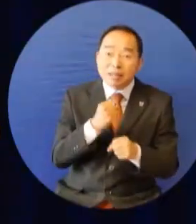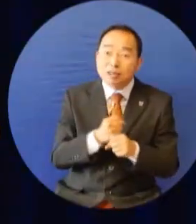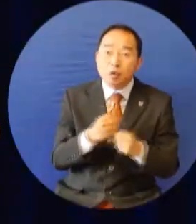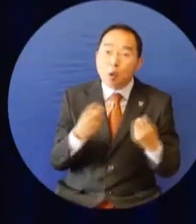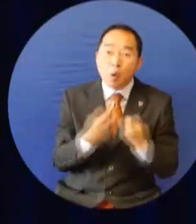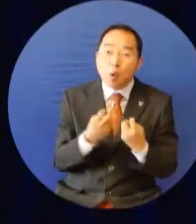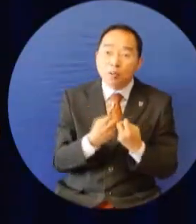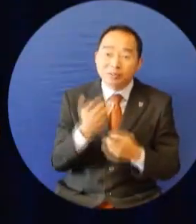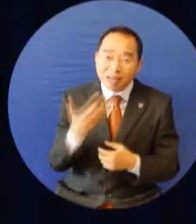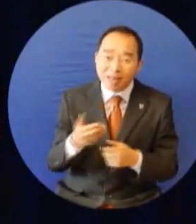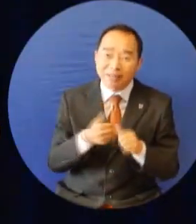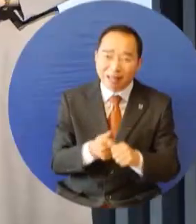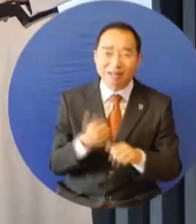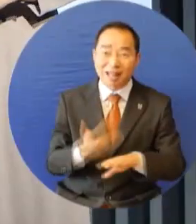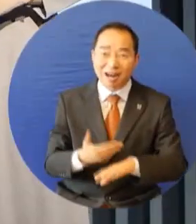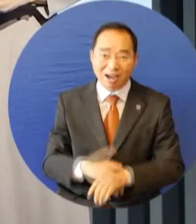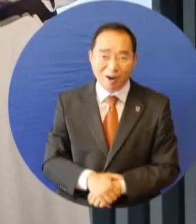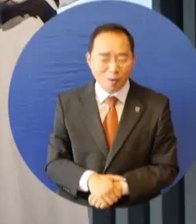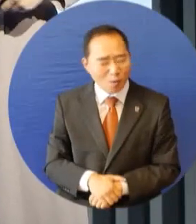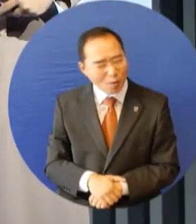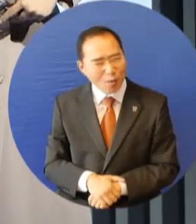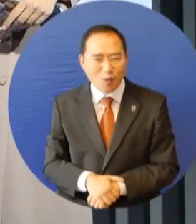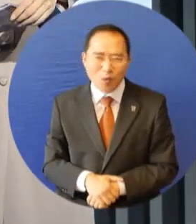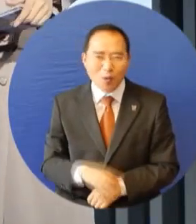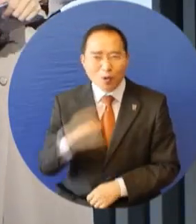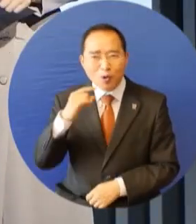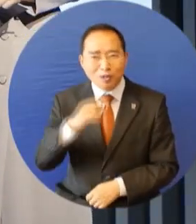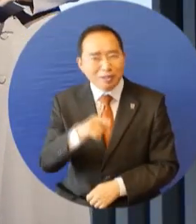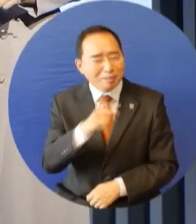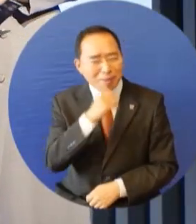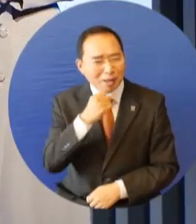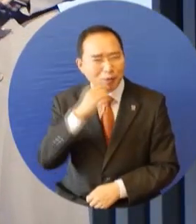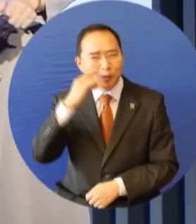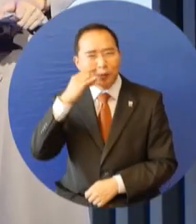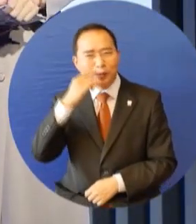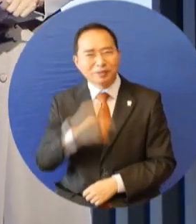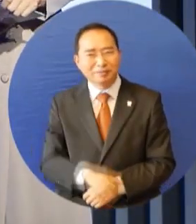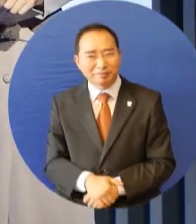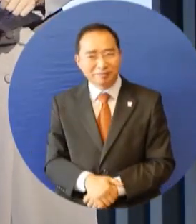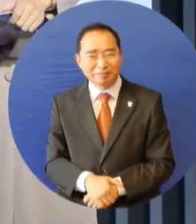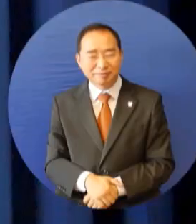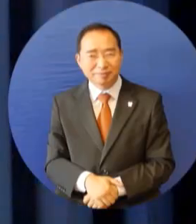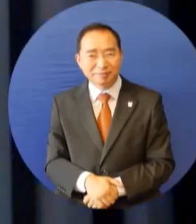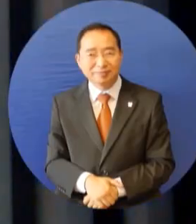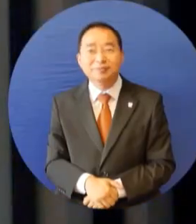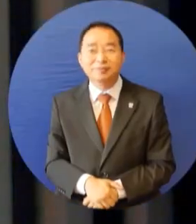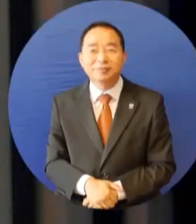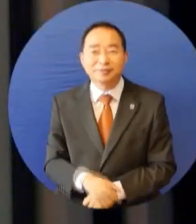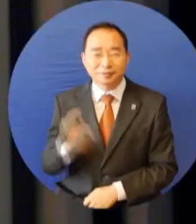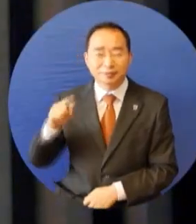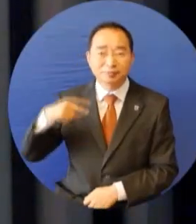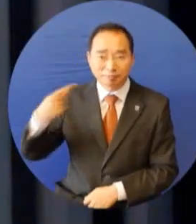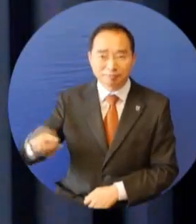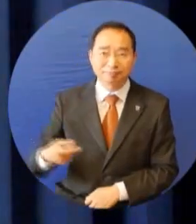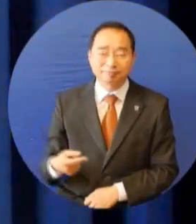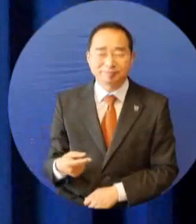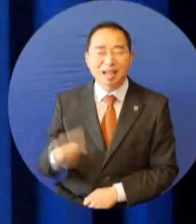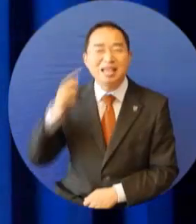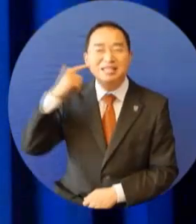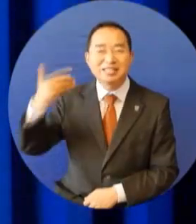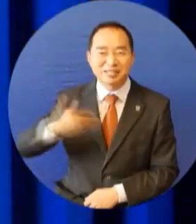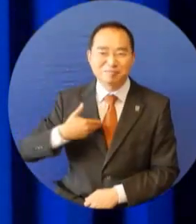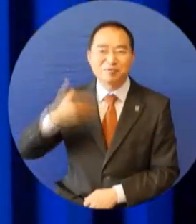가느냐에 따라서 이제 다른 거죠. 들으면 들을수록 궁금해지는 그 맛 정말 궁금해집니다. 자, 그러면 사세계